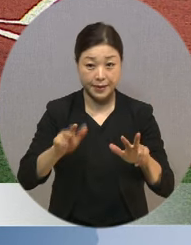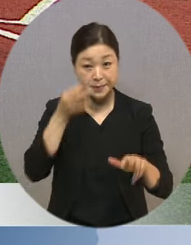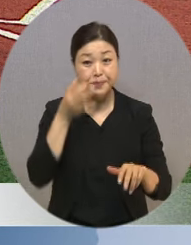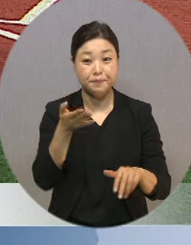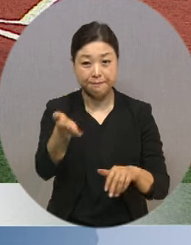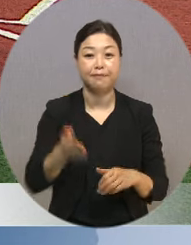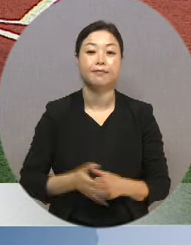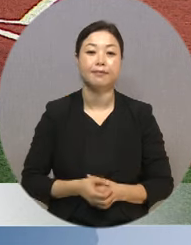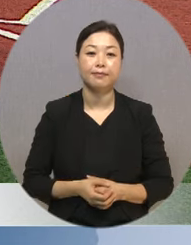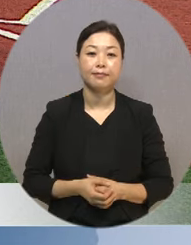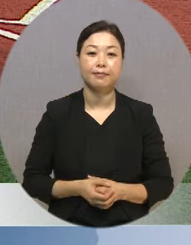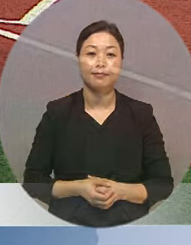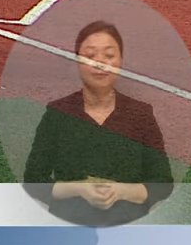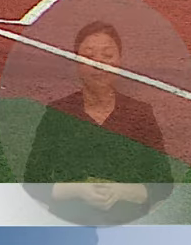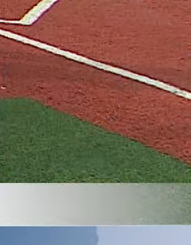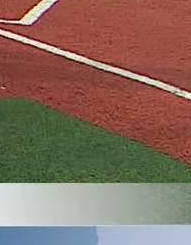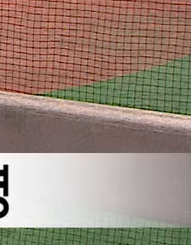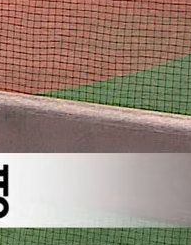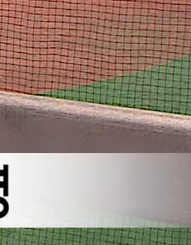바로 만나보시죠.